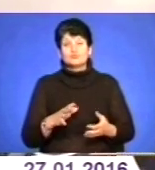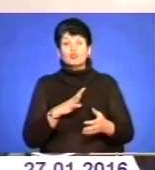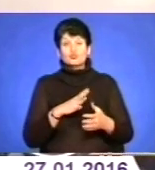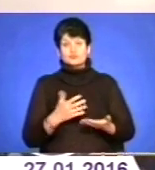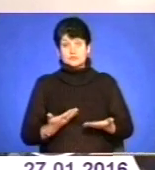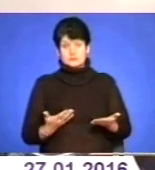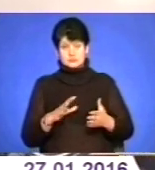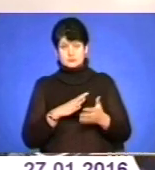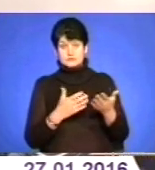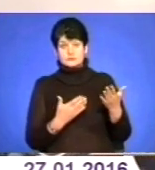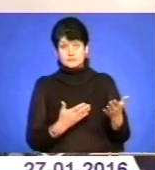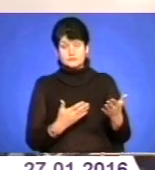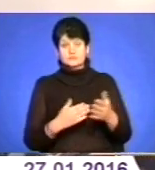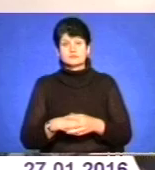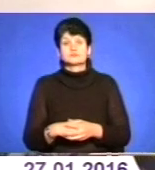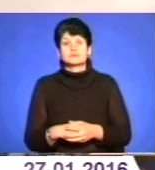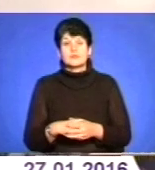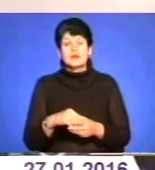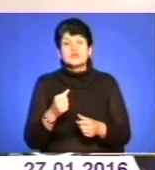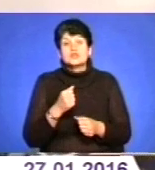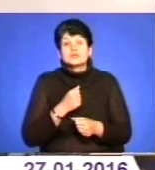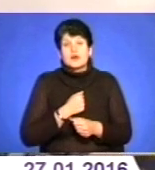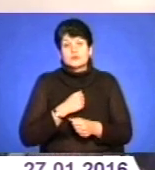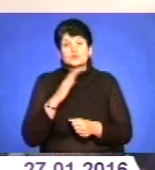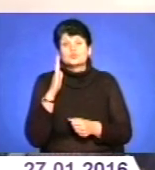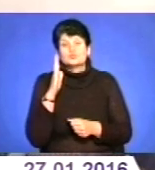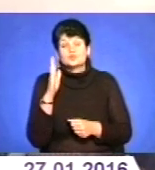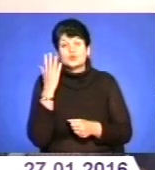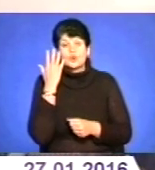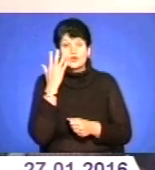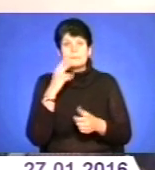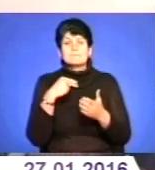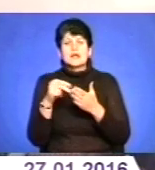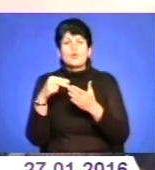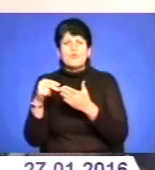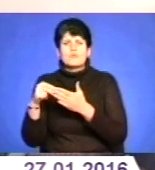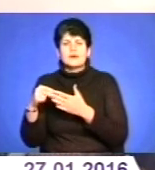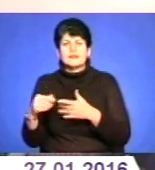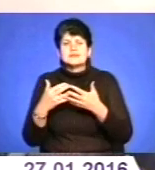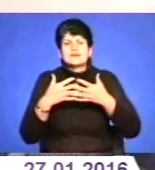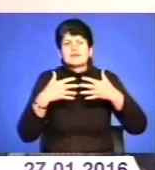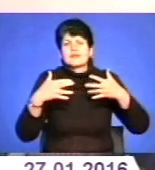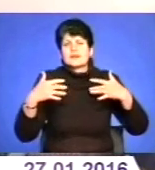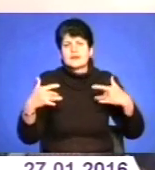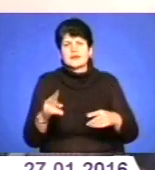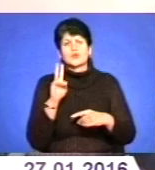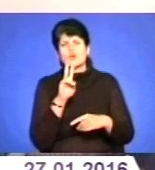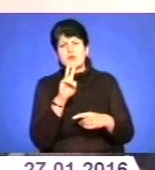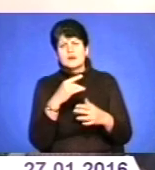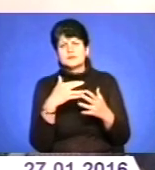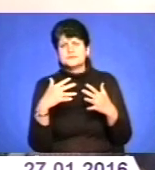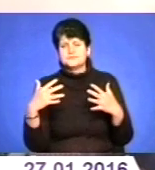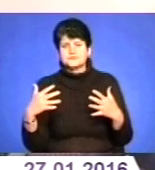щоб ми його ще мали. Бо жалко буде, коли ми закупили стільки одиниць тролейбусів, що